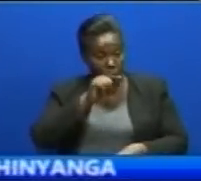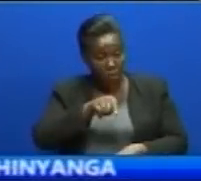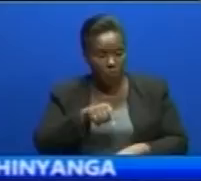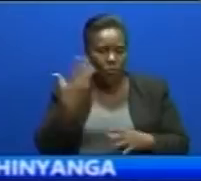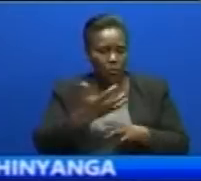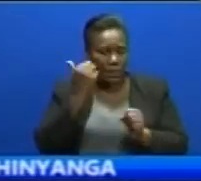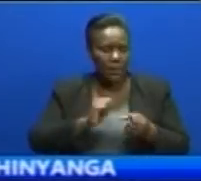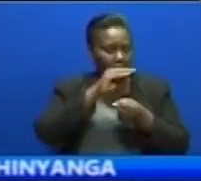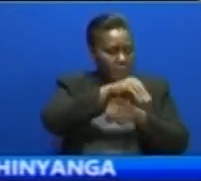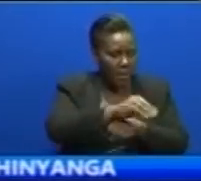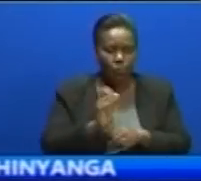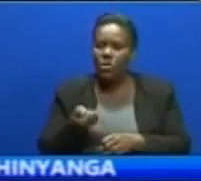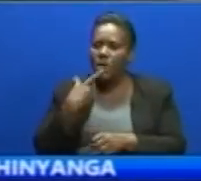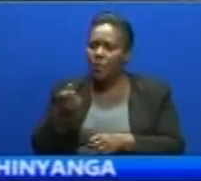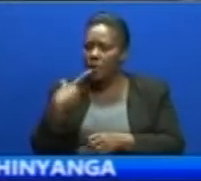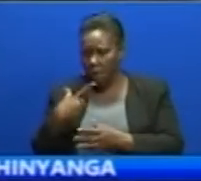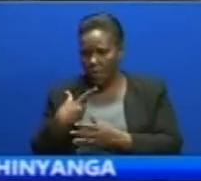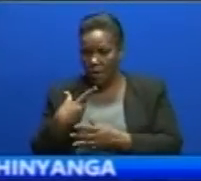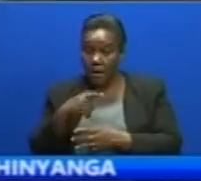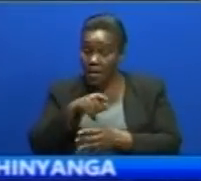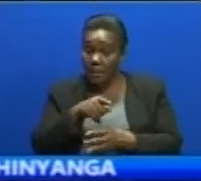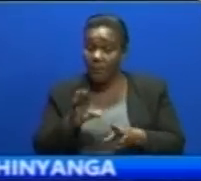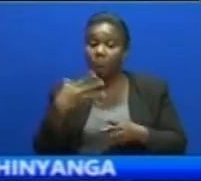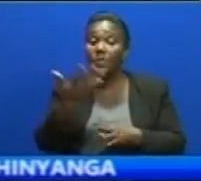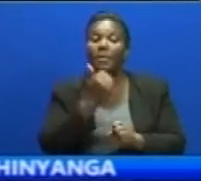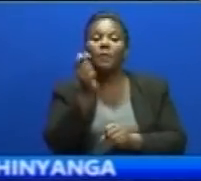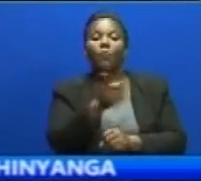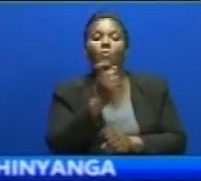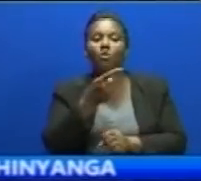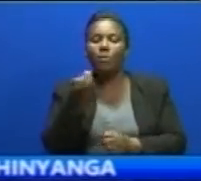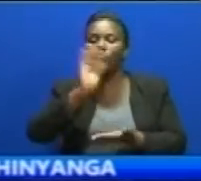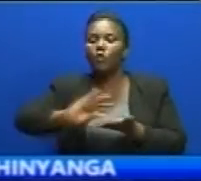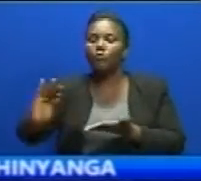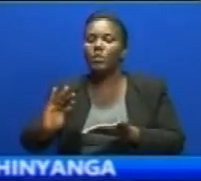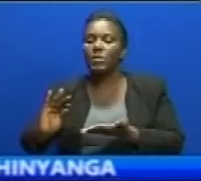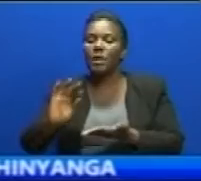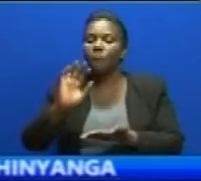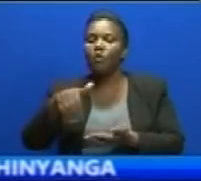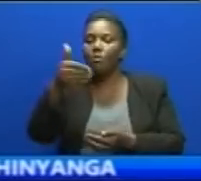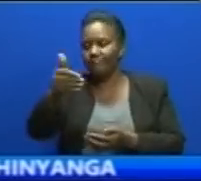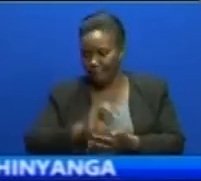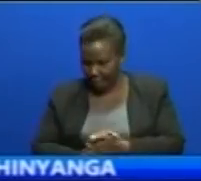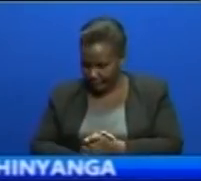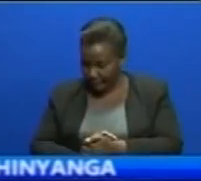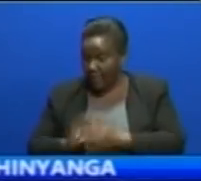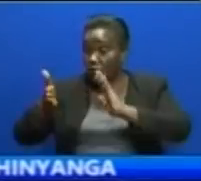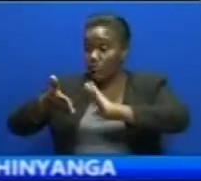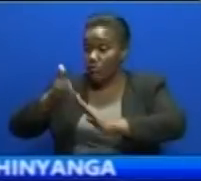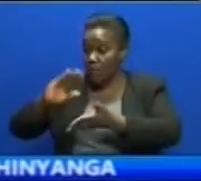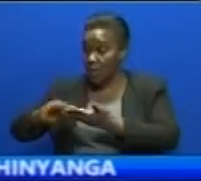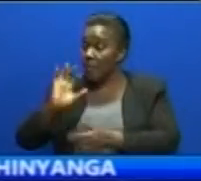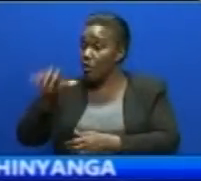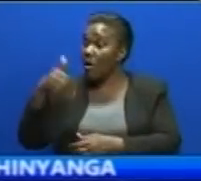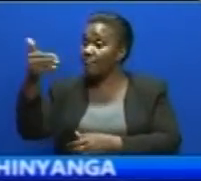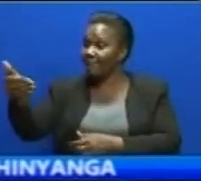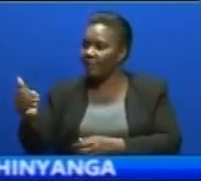mkopo ambao tutarecover kwa mwisho wa msimu. Na jambo la nne, tumekubaliana kwamba mwaka kesho kutakuwa hakuna mambo ya kuingilia soko.